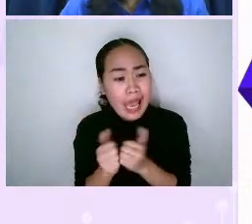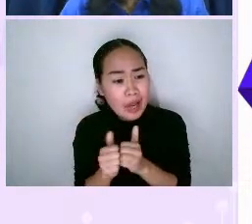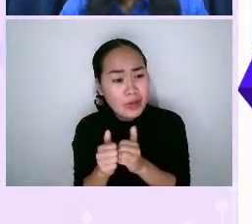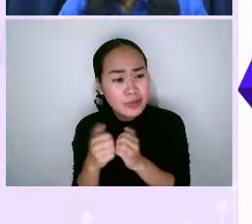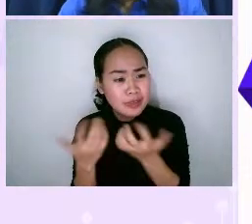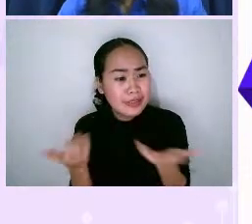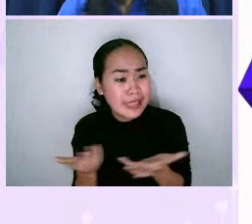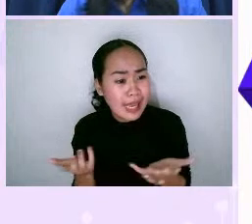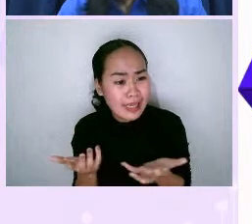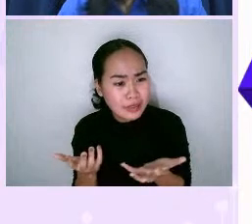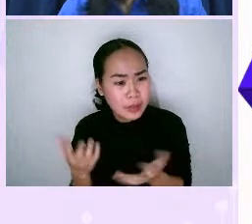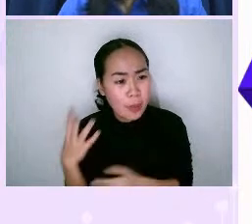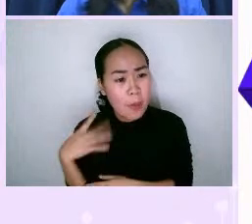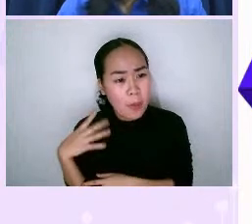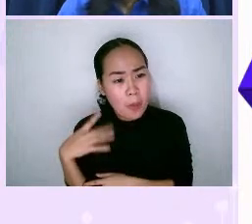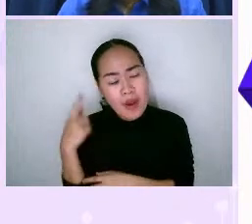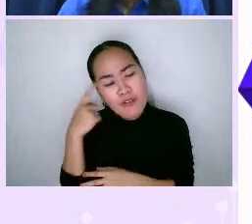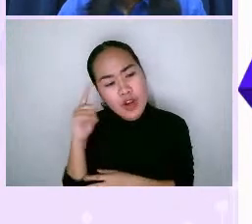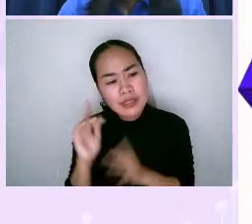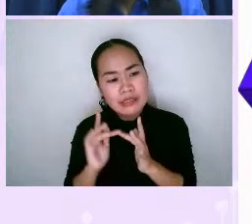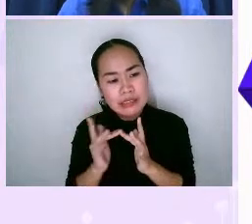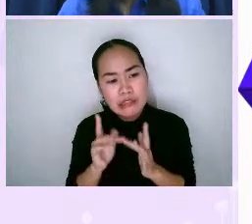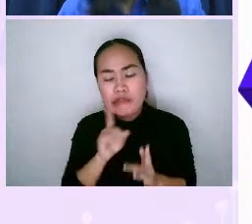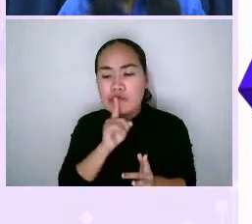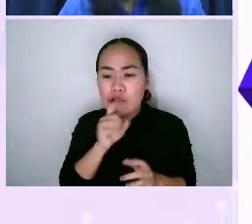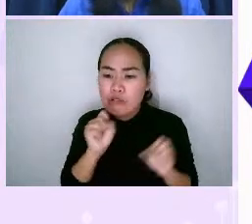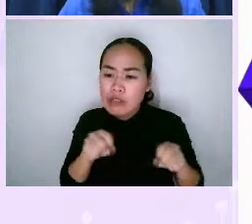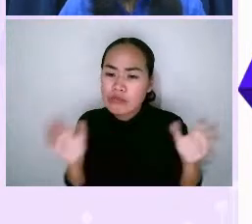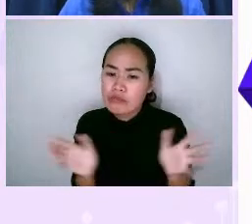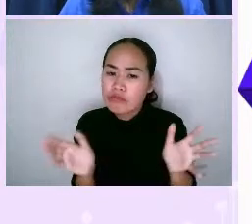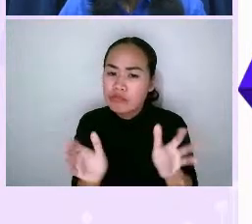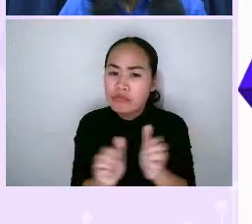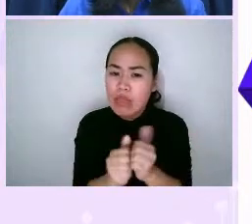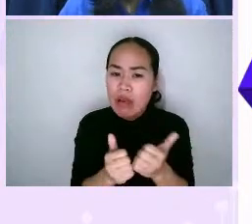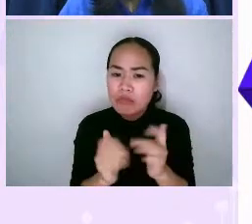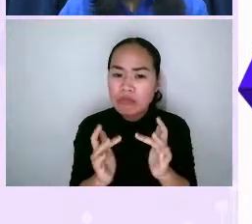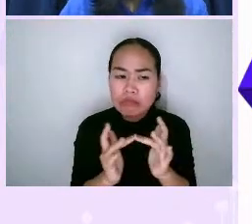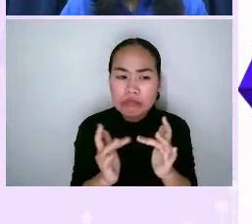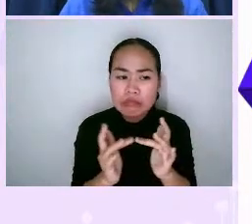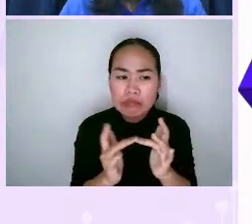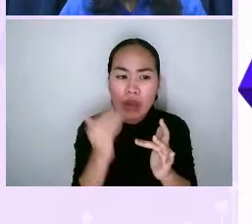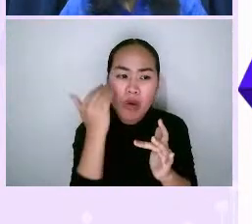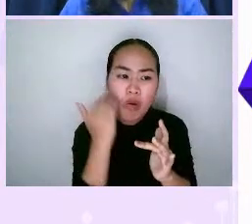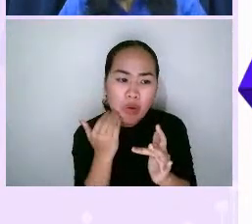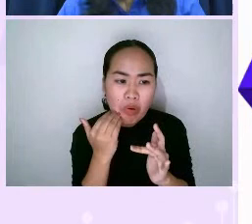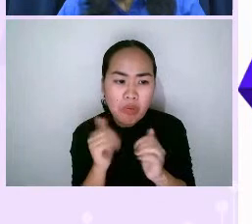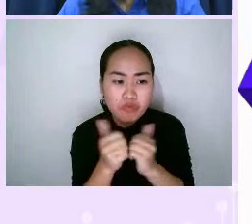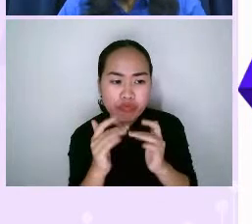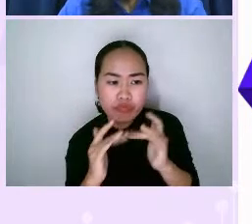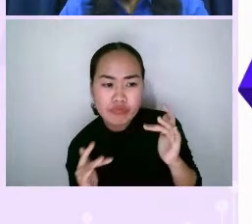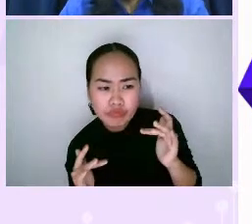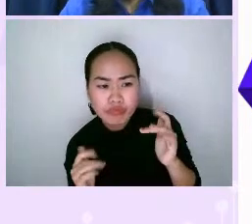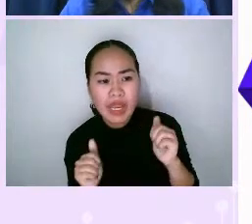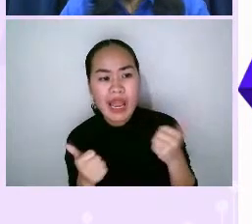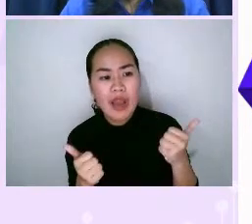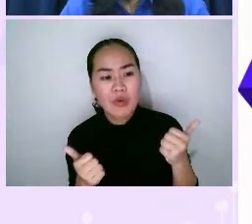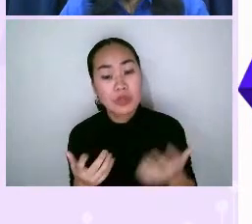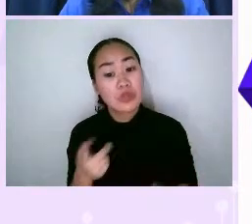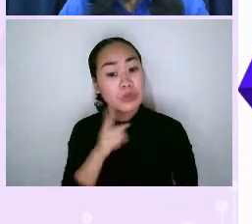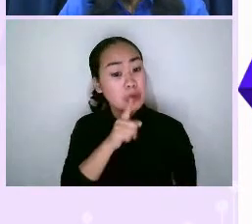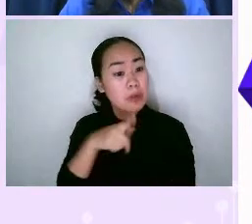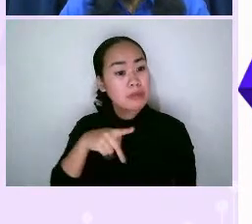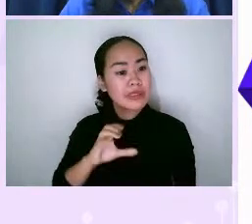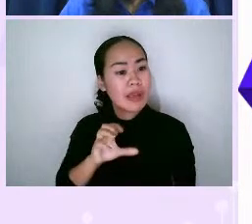Sa kabilang banda, nagpapalaki naman ito ng digital gap. Kaya maganda po yung topic na PCW at gusto po namin i-present